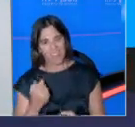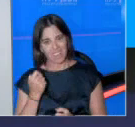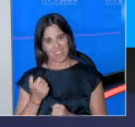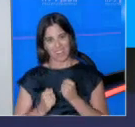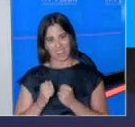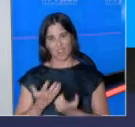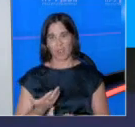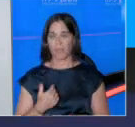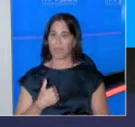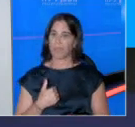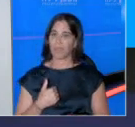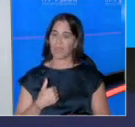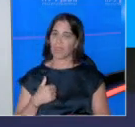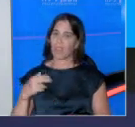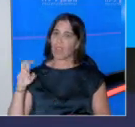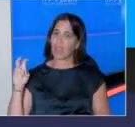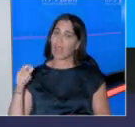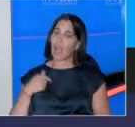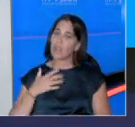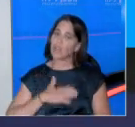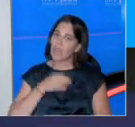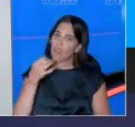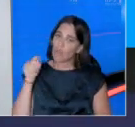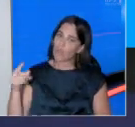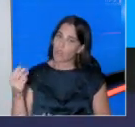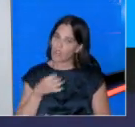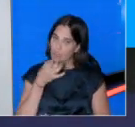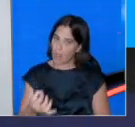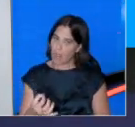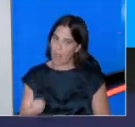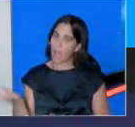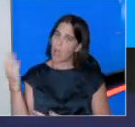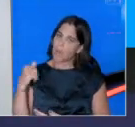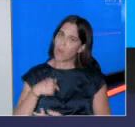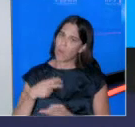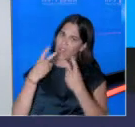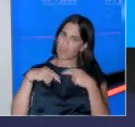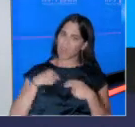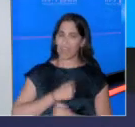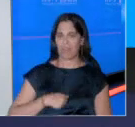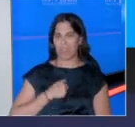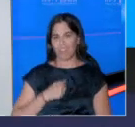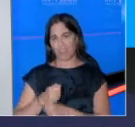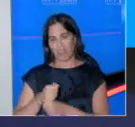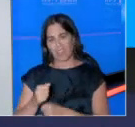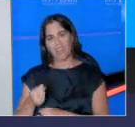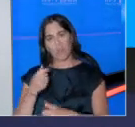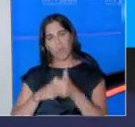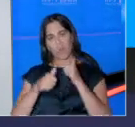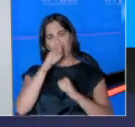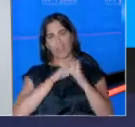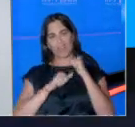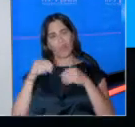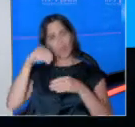לא? ריבה, אני רוצה לשאול אותך שאלה ברשותך. בוא אני חוזר, אני מתנצל שאני עושה את זה, אבל בוא נחזור רגע